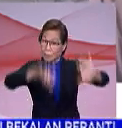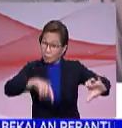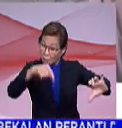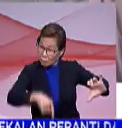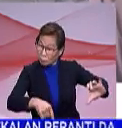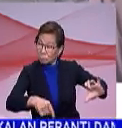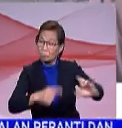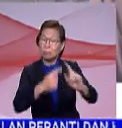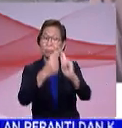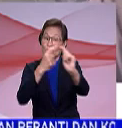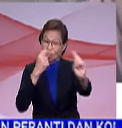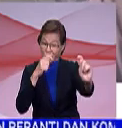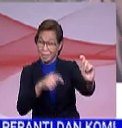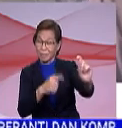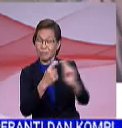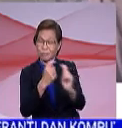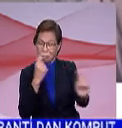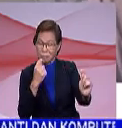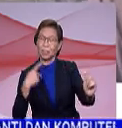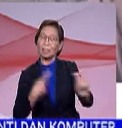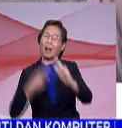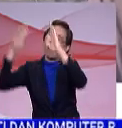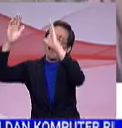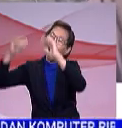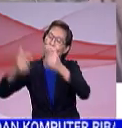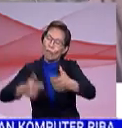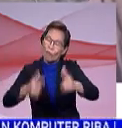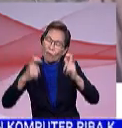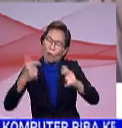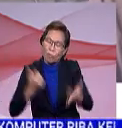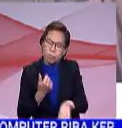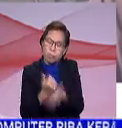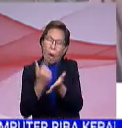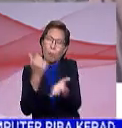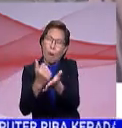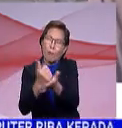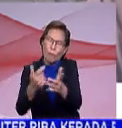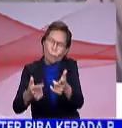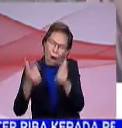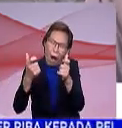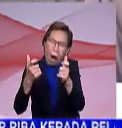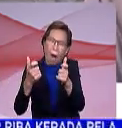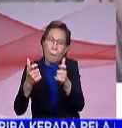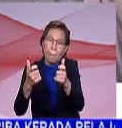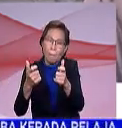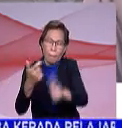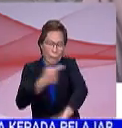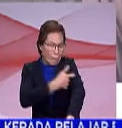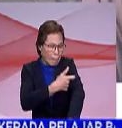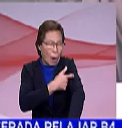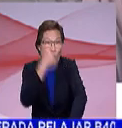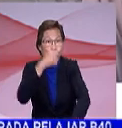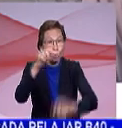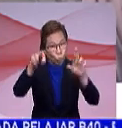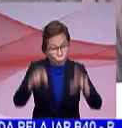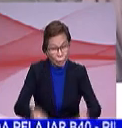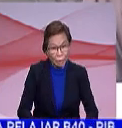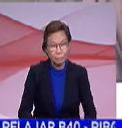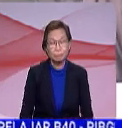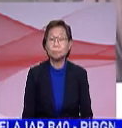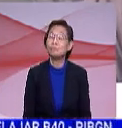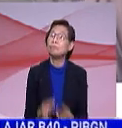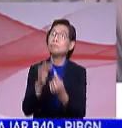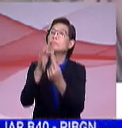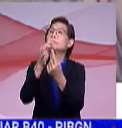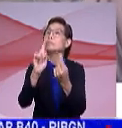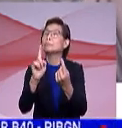kita harap kita dapat membantu mempercepatkan membawa vaksin kepada rakyat, terutama